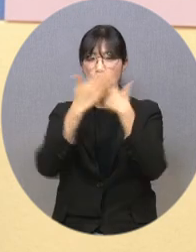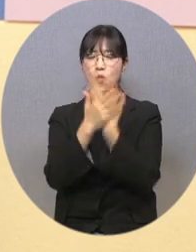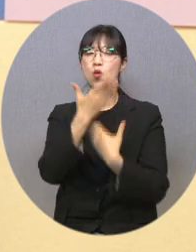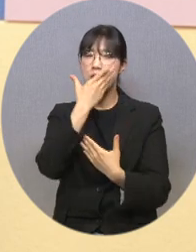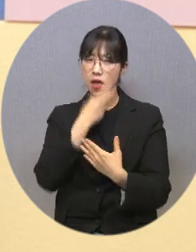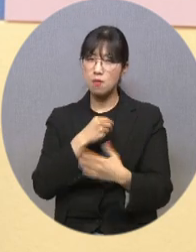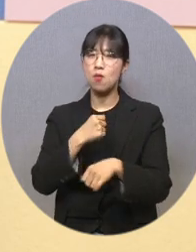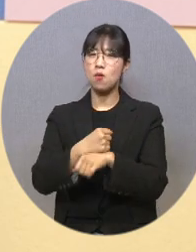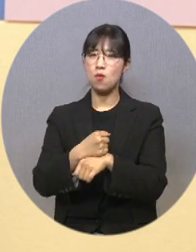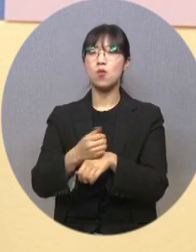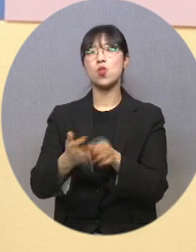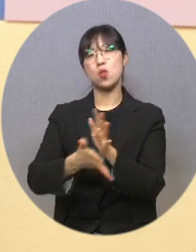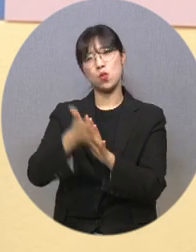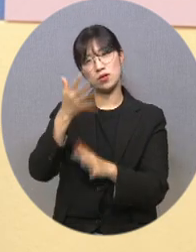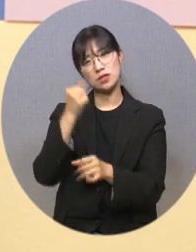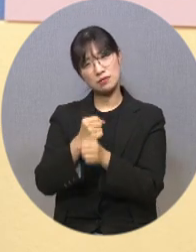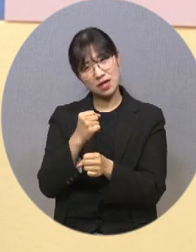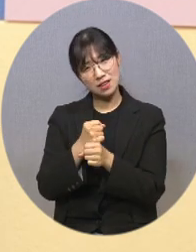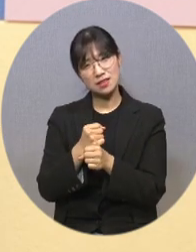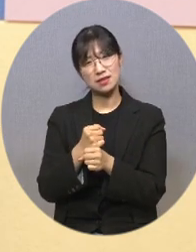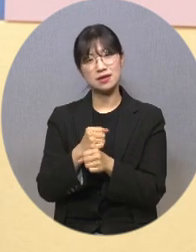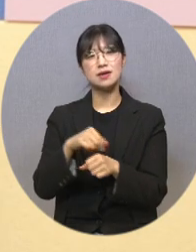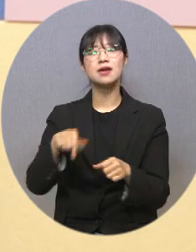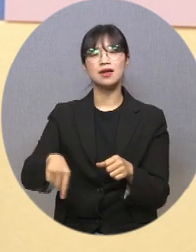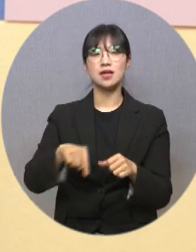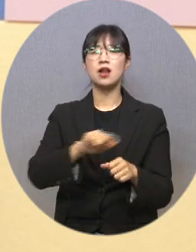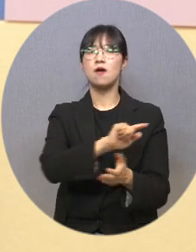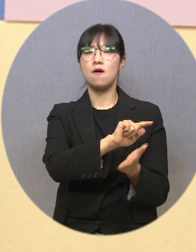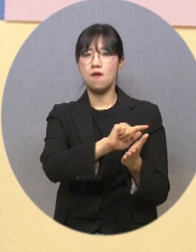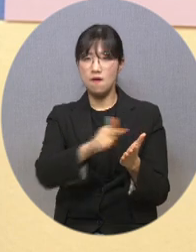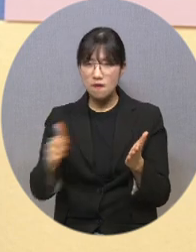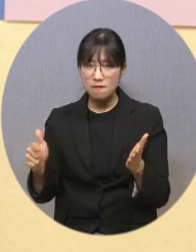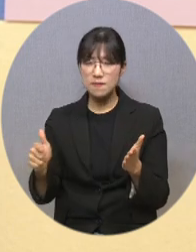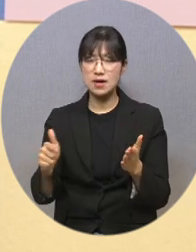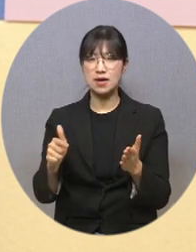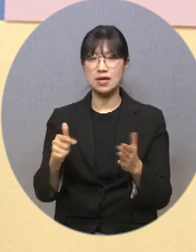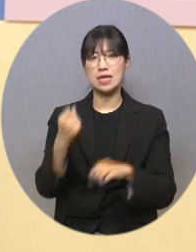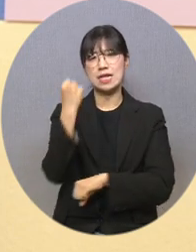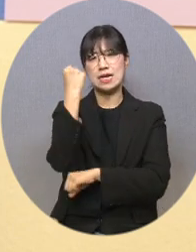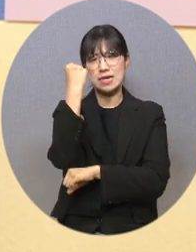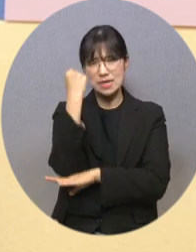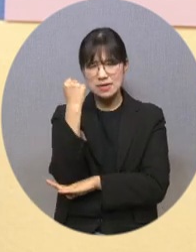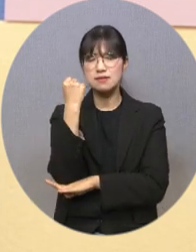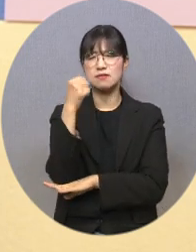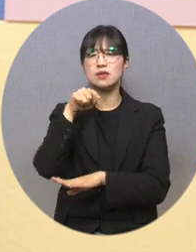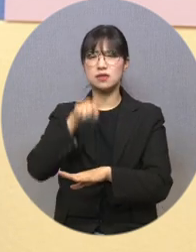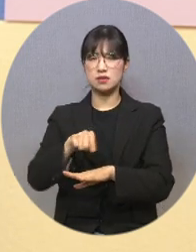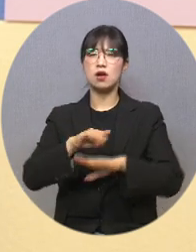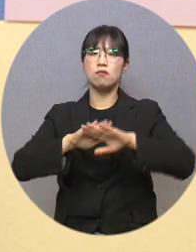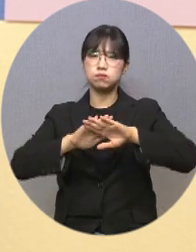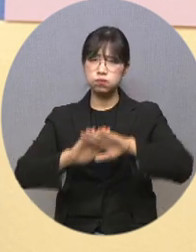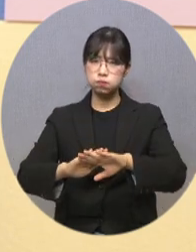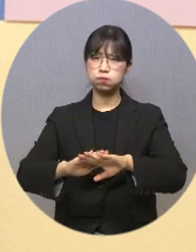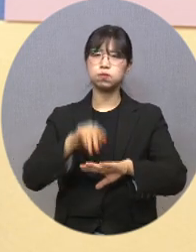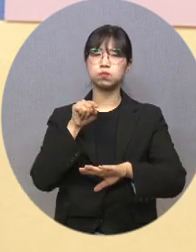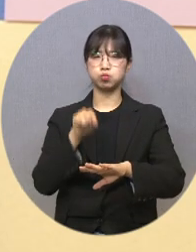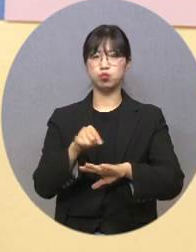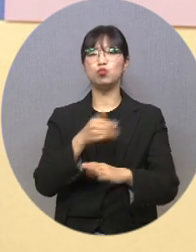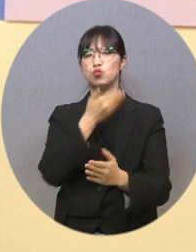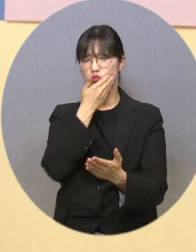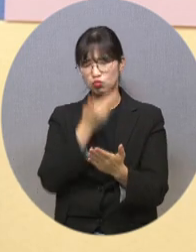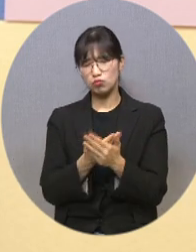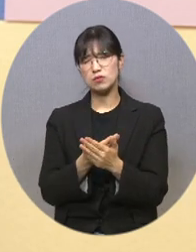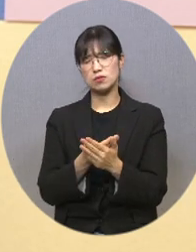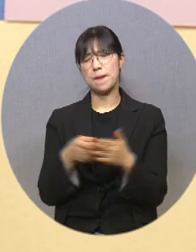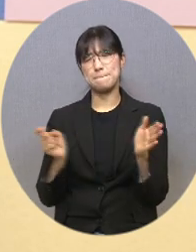만들 것이냐는 이런 것들을 이런 기반들을 좀 갖춰주는 게 저는